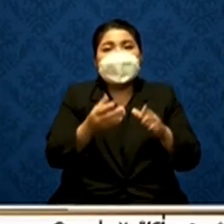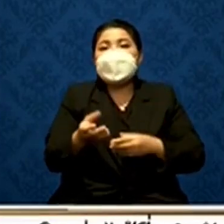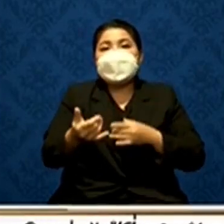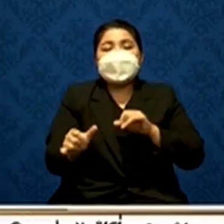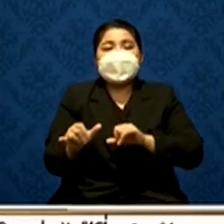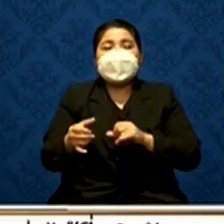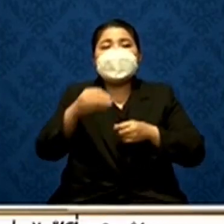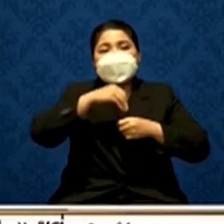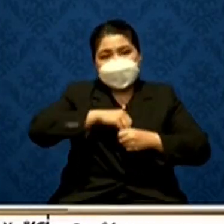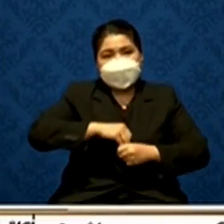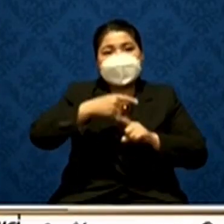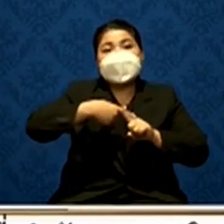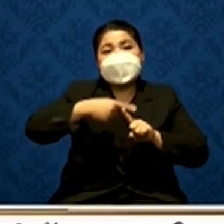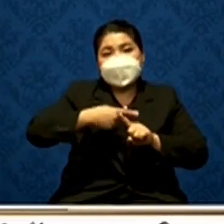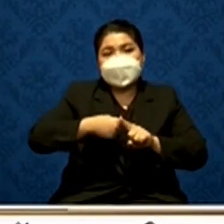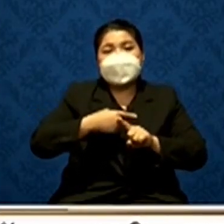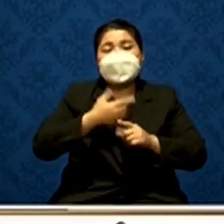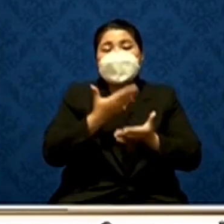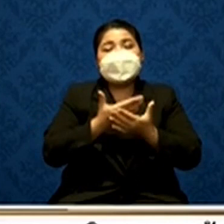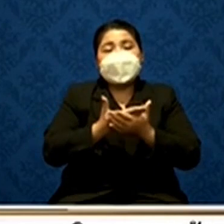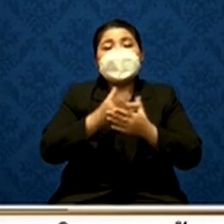มารถเข้าถึงบิการทเชาบานนาคาถถกได้